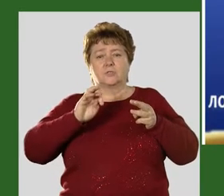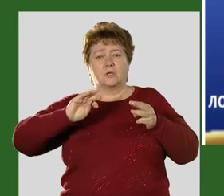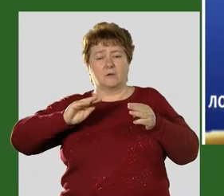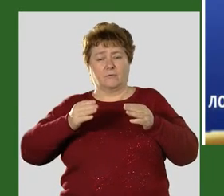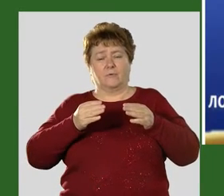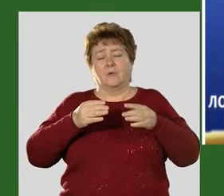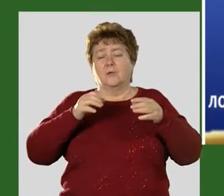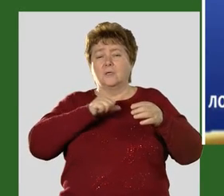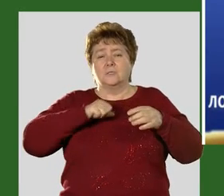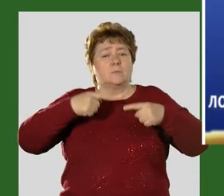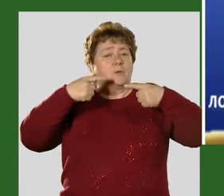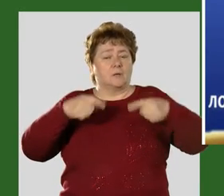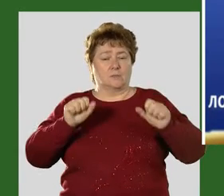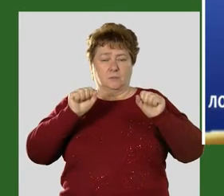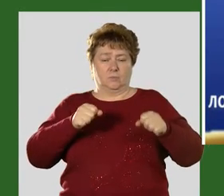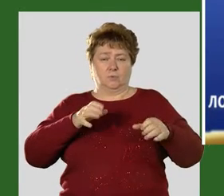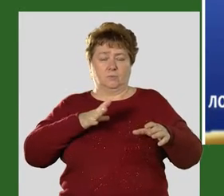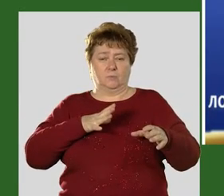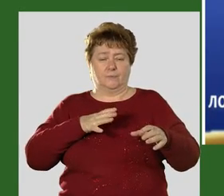может быть самой разной.